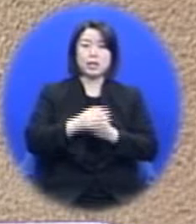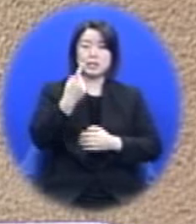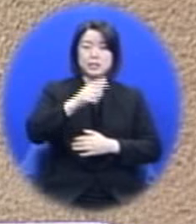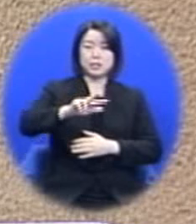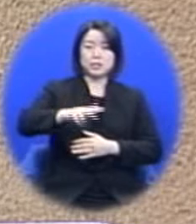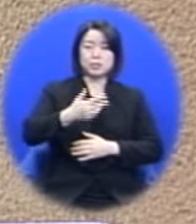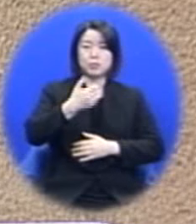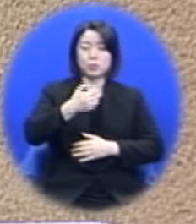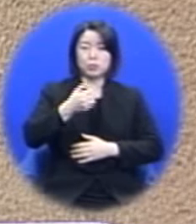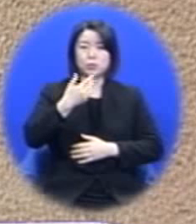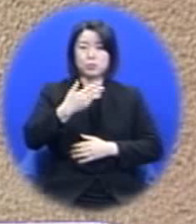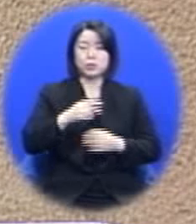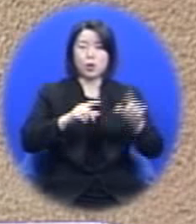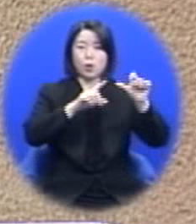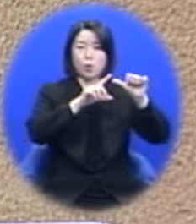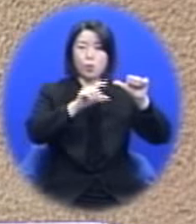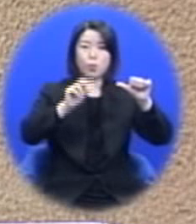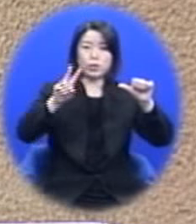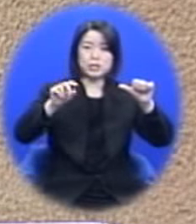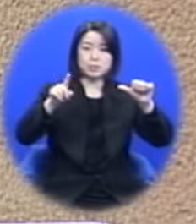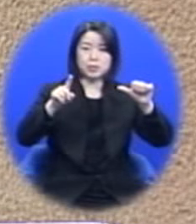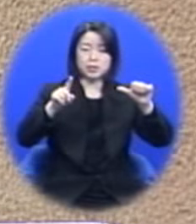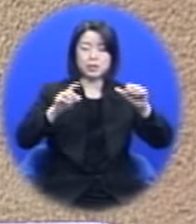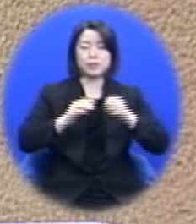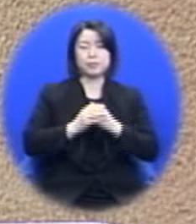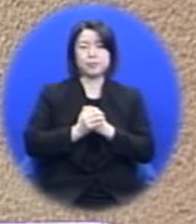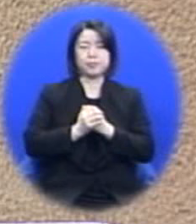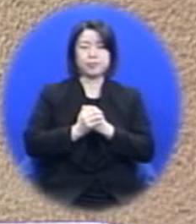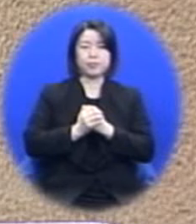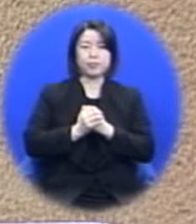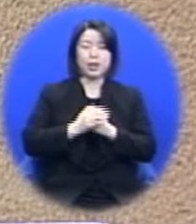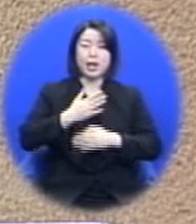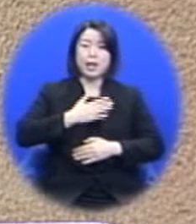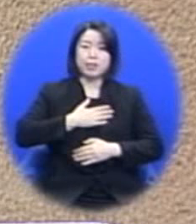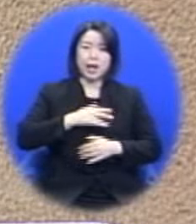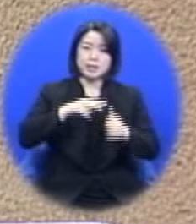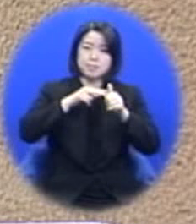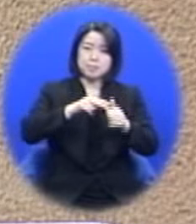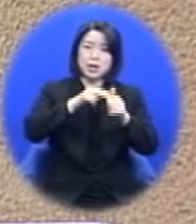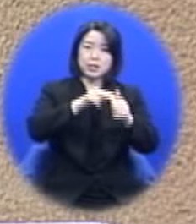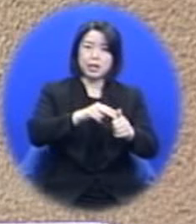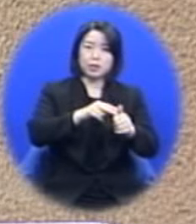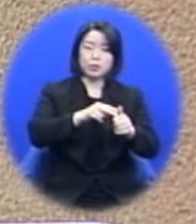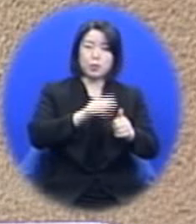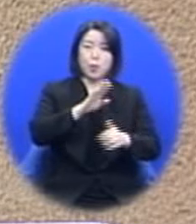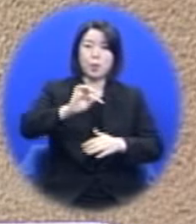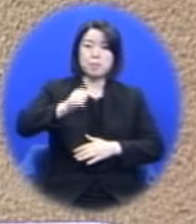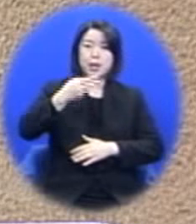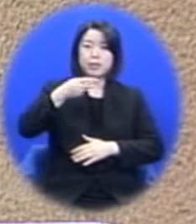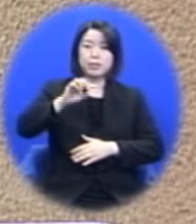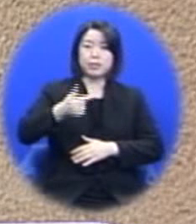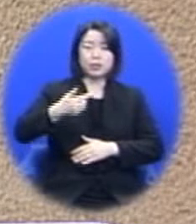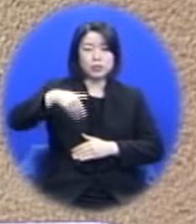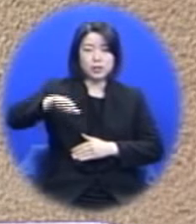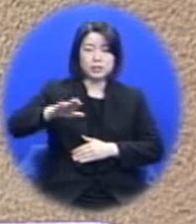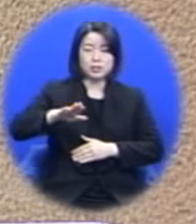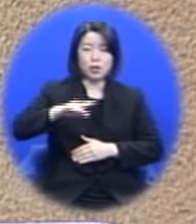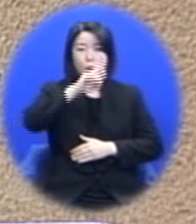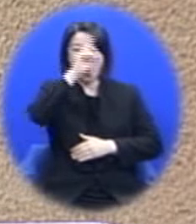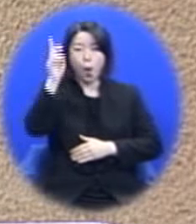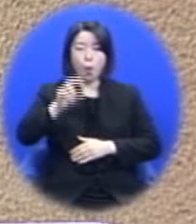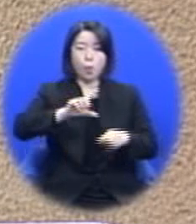1750년 5월 21일자 일기에 이렇게 나옵니다. 나는 말을 타고 벤던으로 갔다. 오후